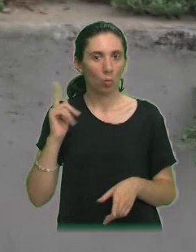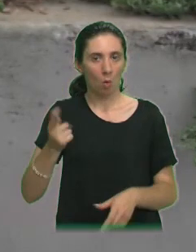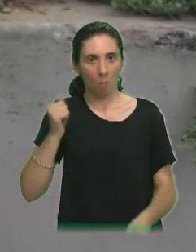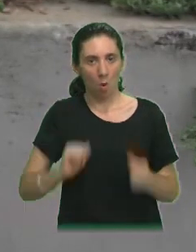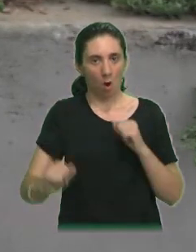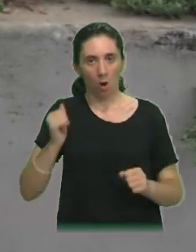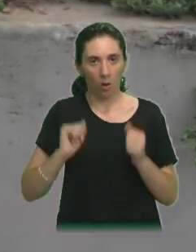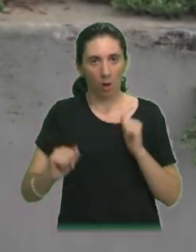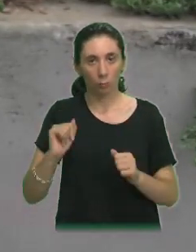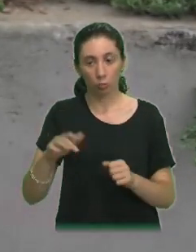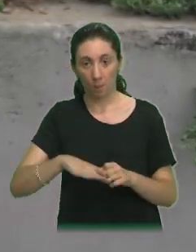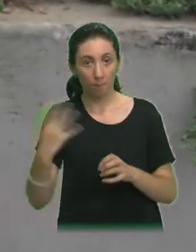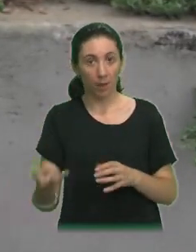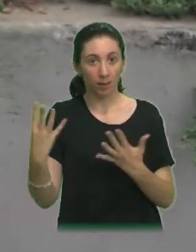tako